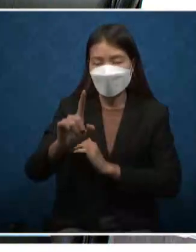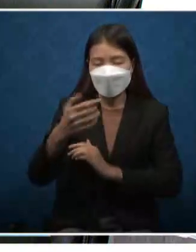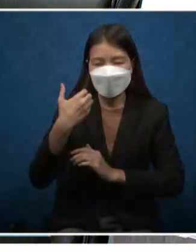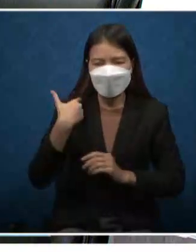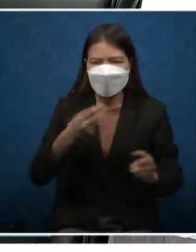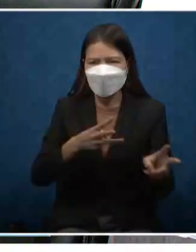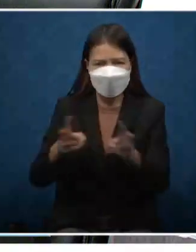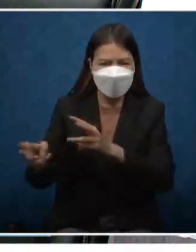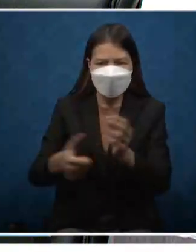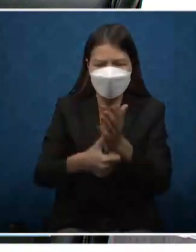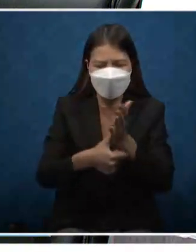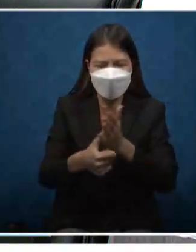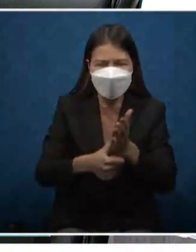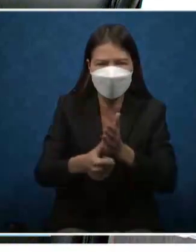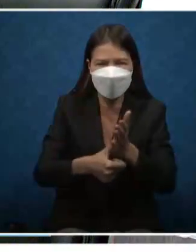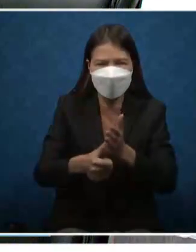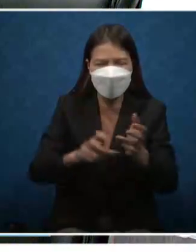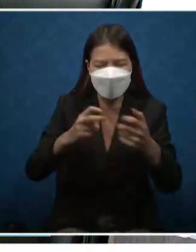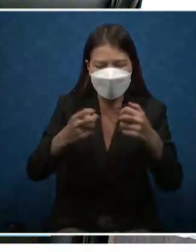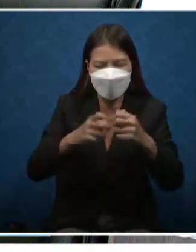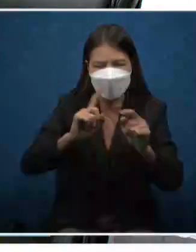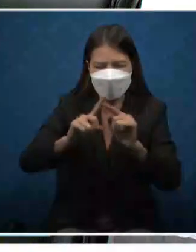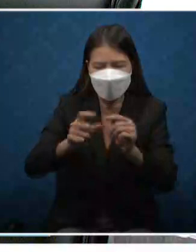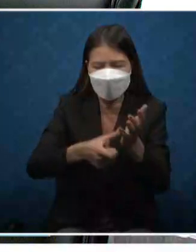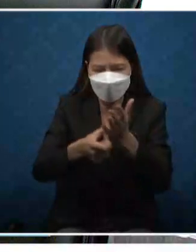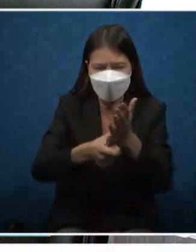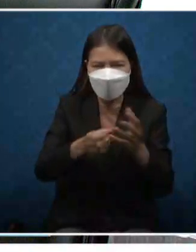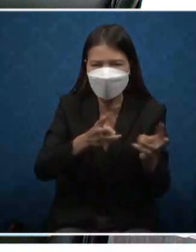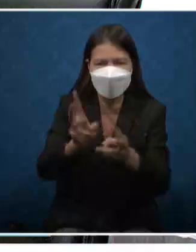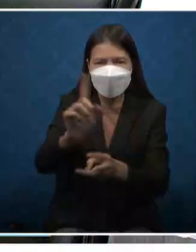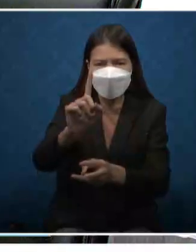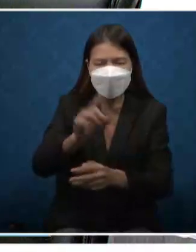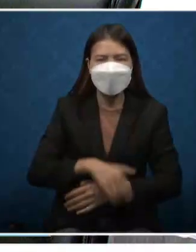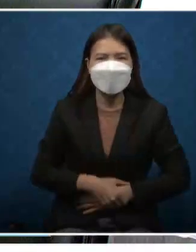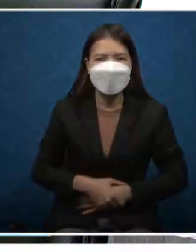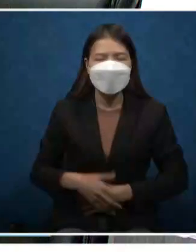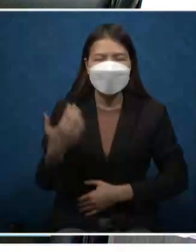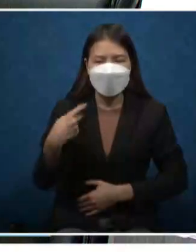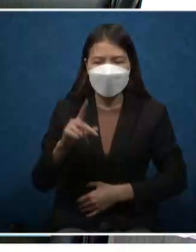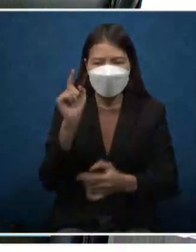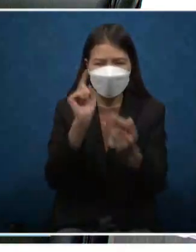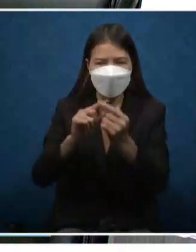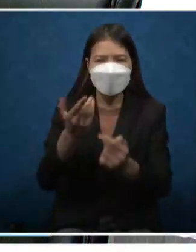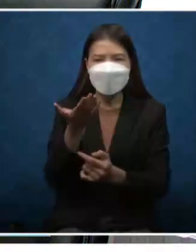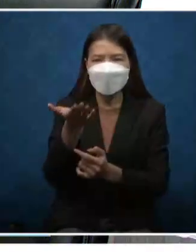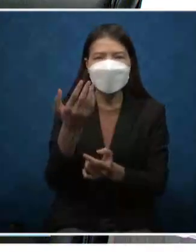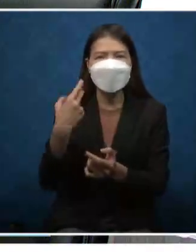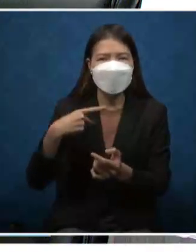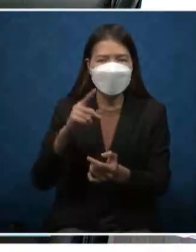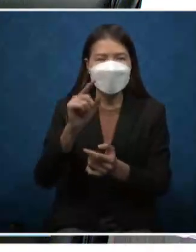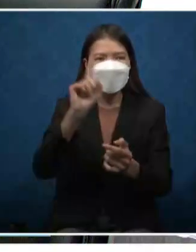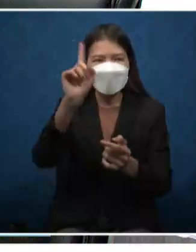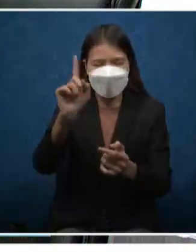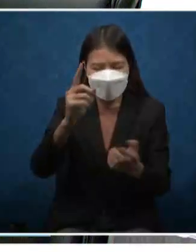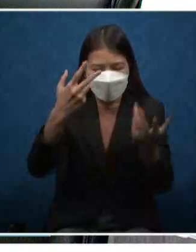างในการแก้ปัญหาอย่างไรเพื่อให้เกิดประโยชน์ต่อผู้ขอใช้แล้วก็ไม่ทำลายพื้นที่ป่า